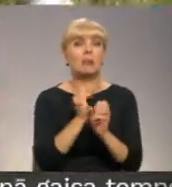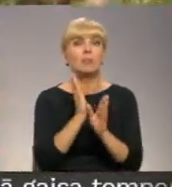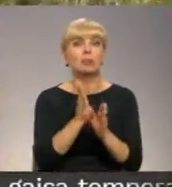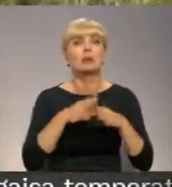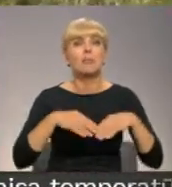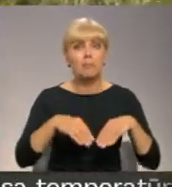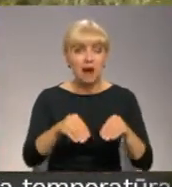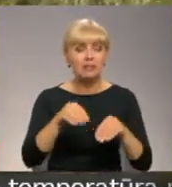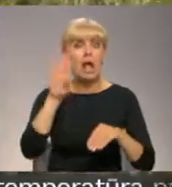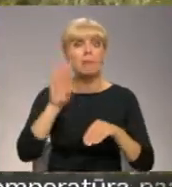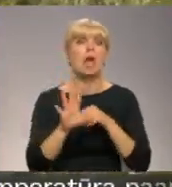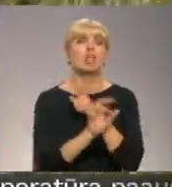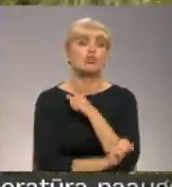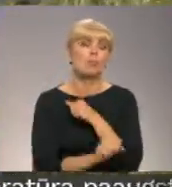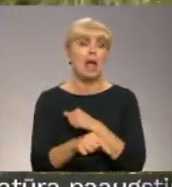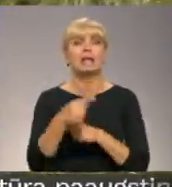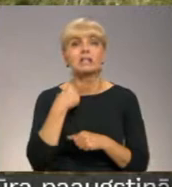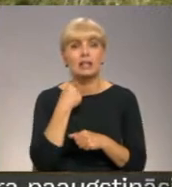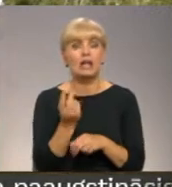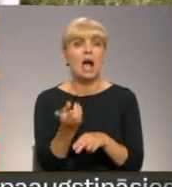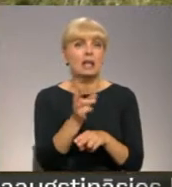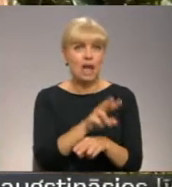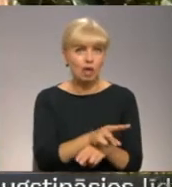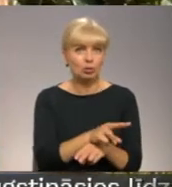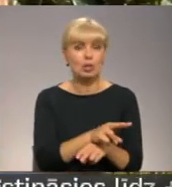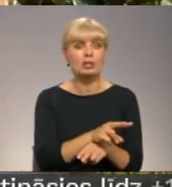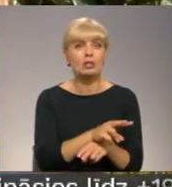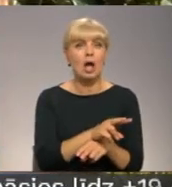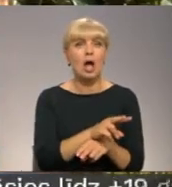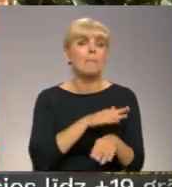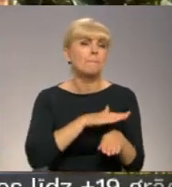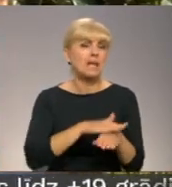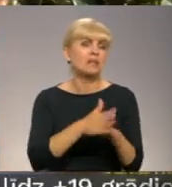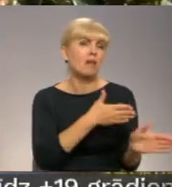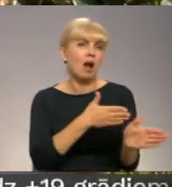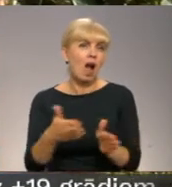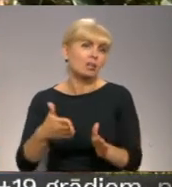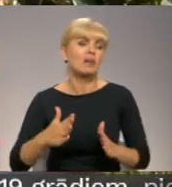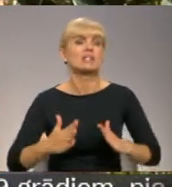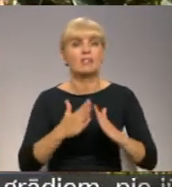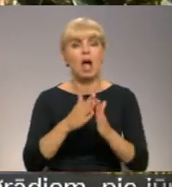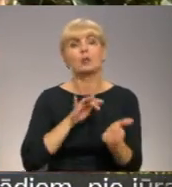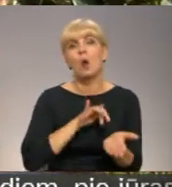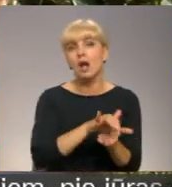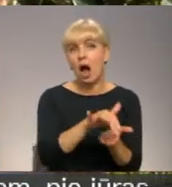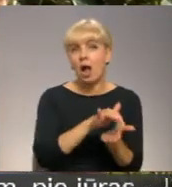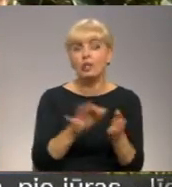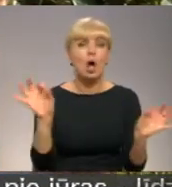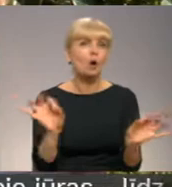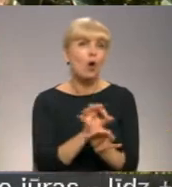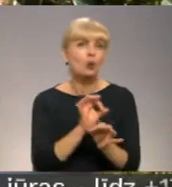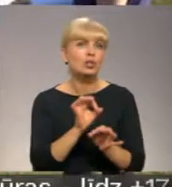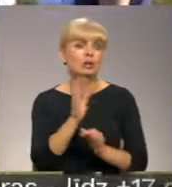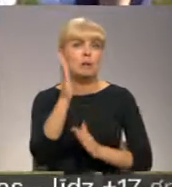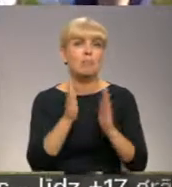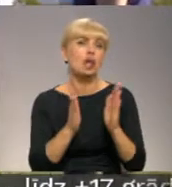padarīti, un mēneša beigās Rīgā viņi ieradīsies pilnā ekipējumā gan svētku gājienam, gan koncertiem Mežparka